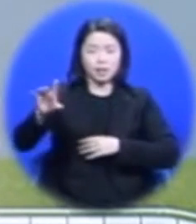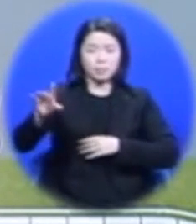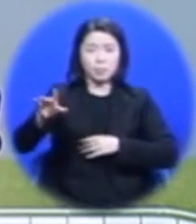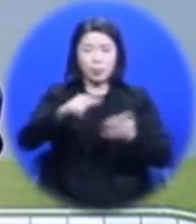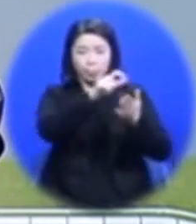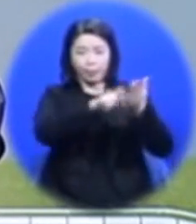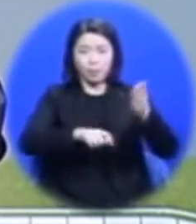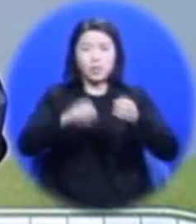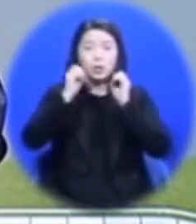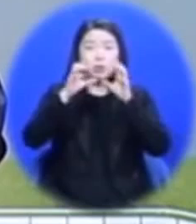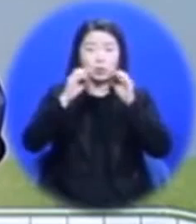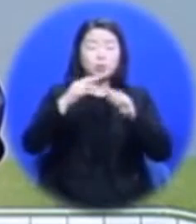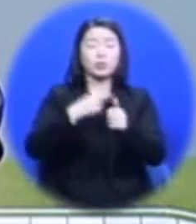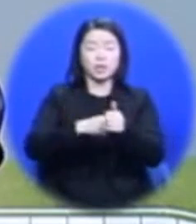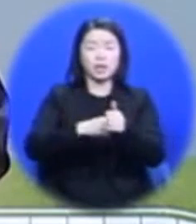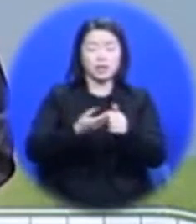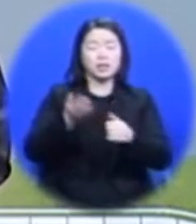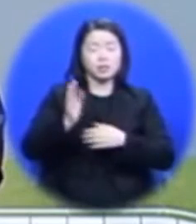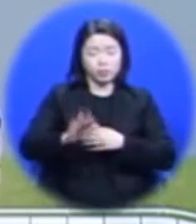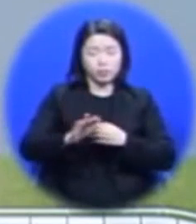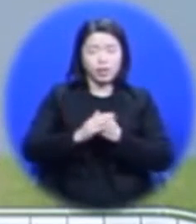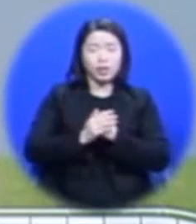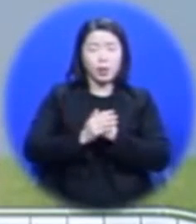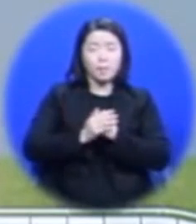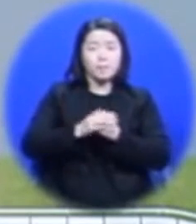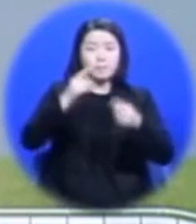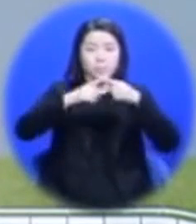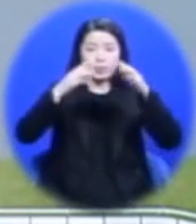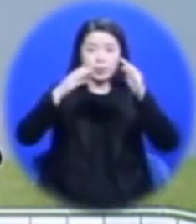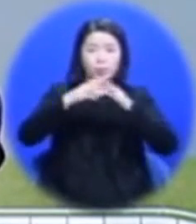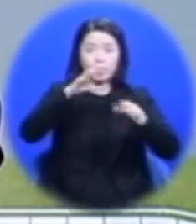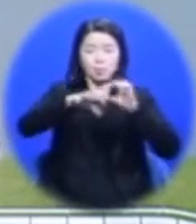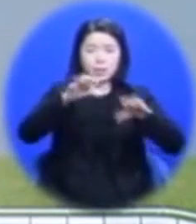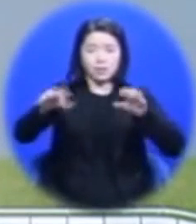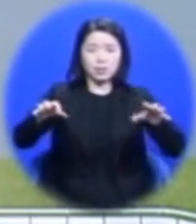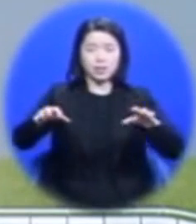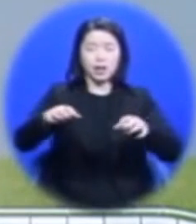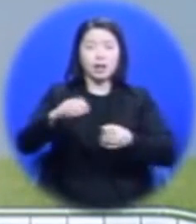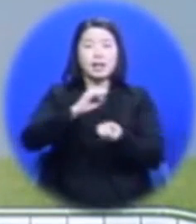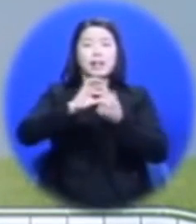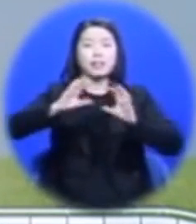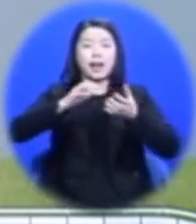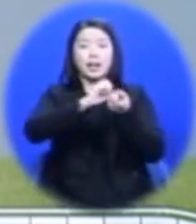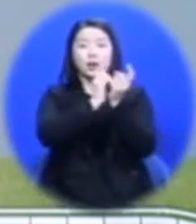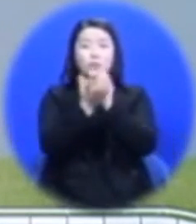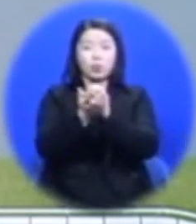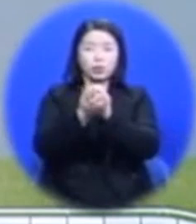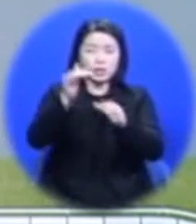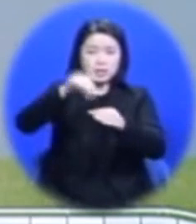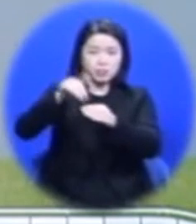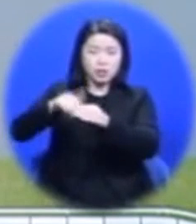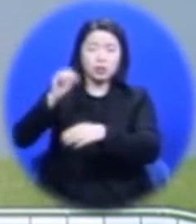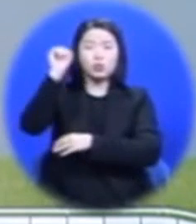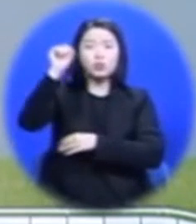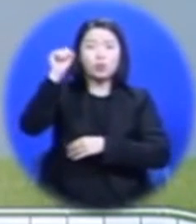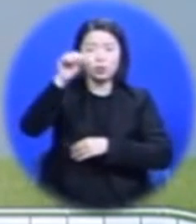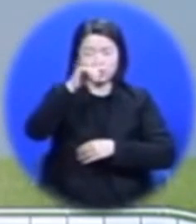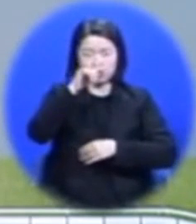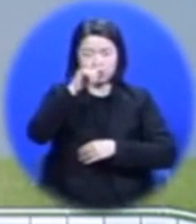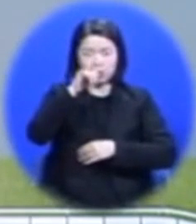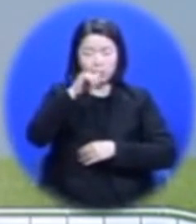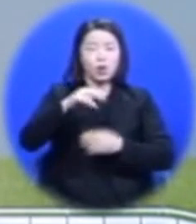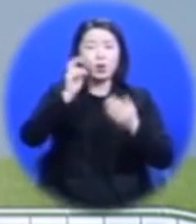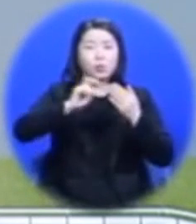감리교 전도사였습니다. 교회 마당마다 무궁화 심기 운동을 했습니다. 그리고